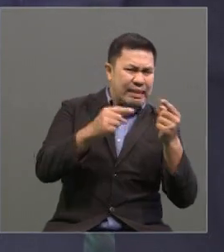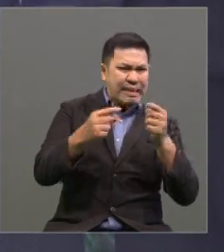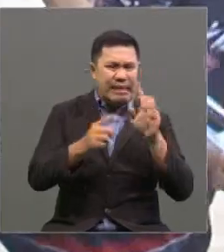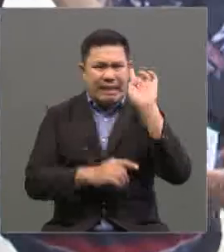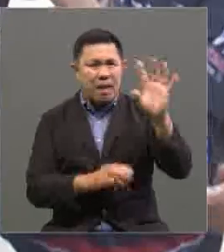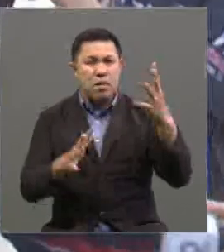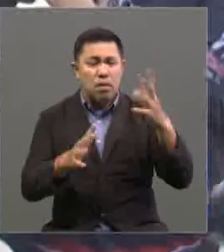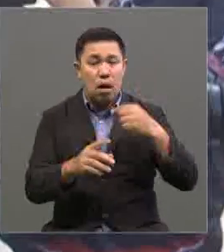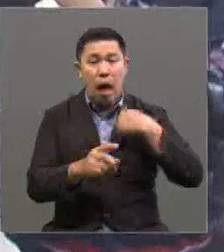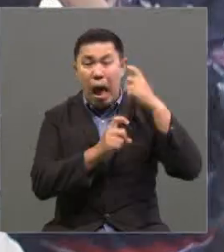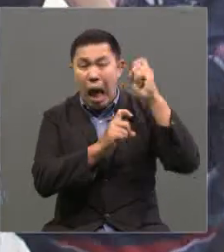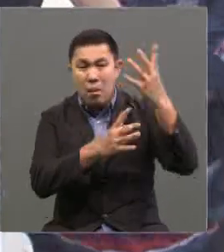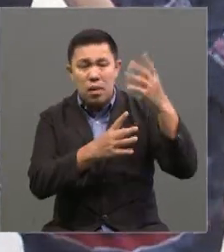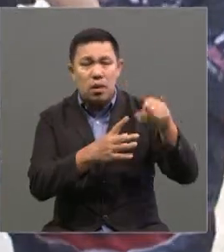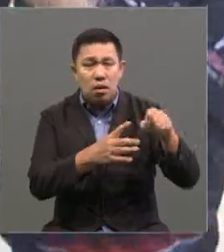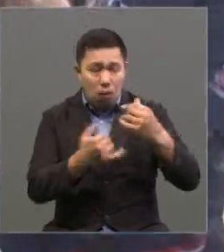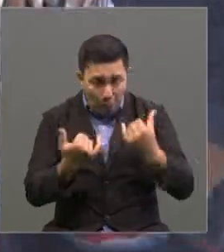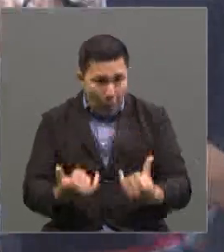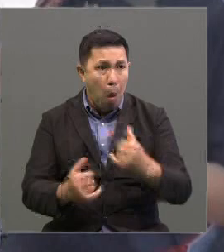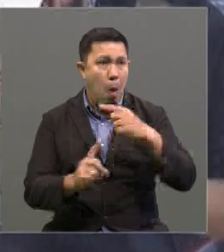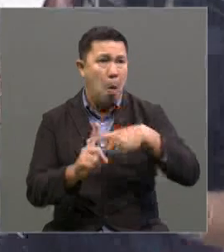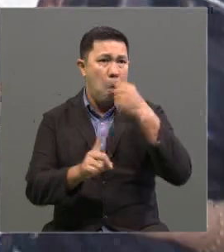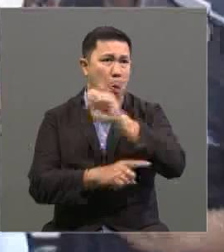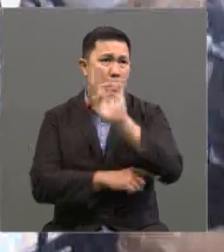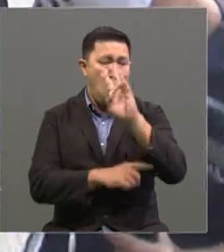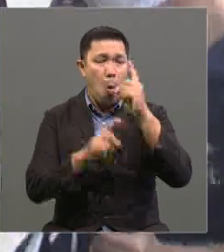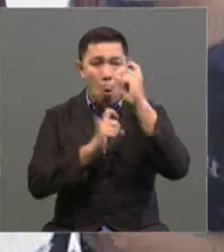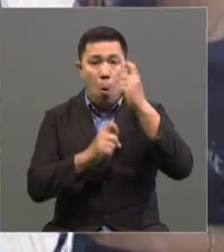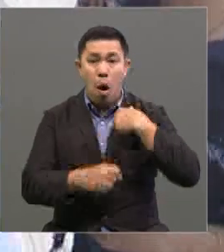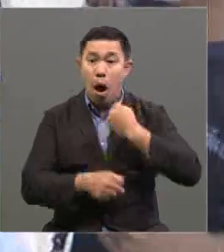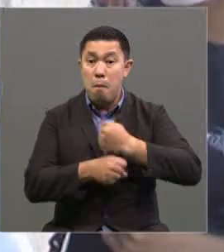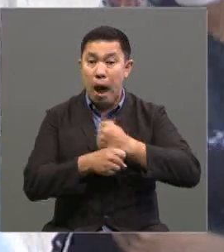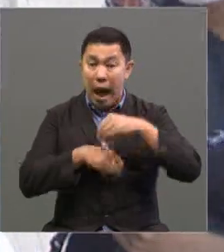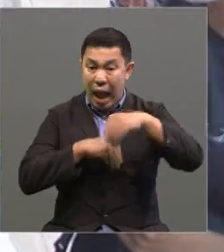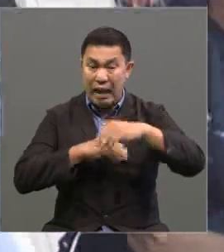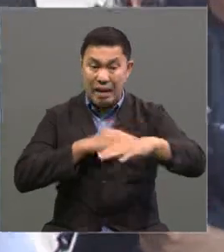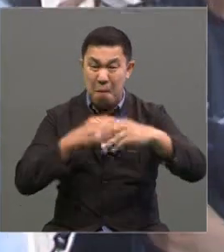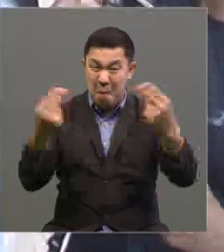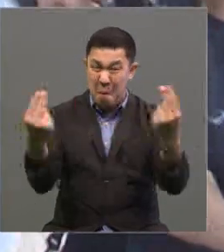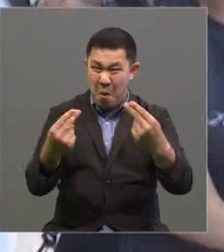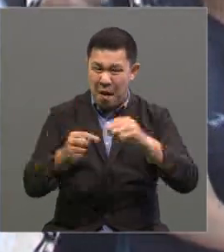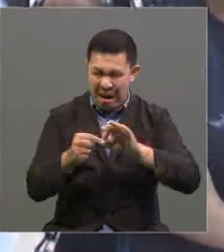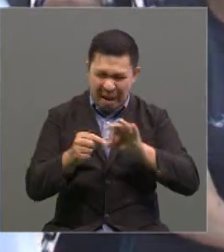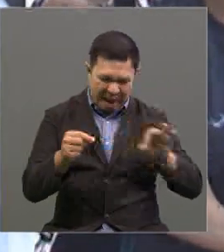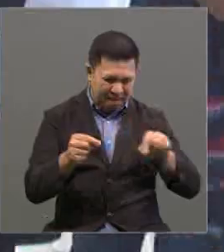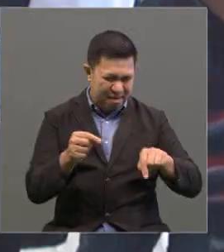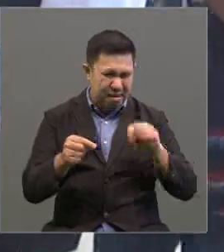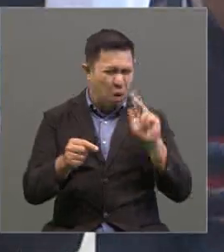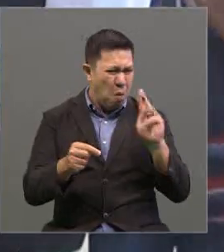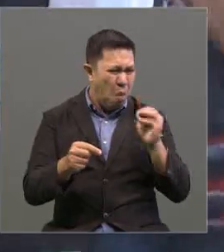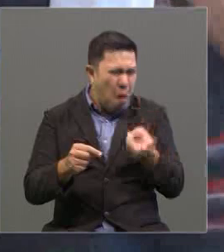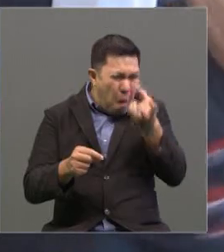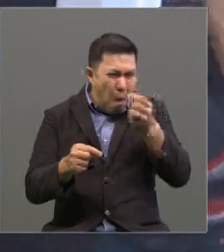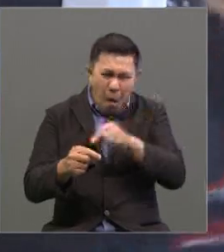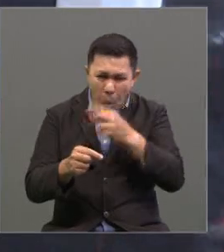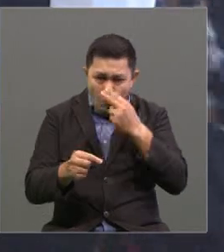แรงนะคะไม่อันตรายเท่ากับสิ่งที่เพิ่งเกิดขึ้นแคมป์คนงานที่ไปทำงานอยู่ห่างจากจุดเกิดเหตุไม่กี่กิโลเมตรทีนี้พอเห็น